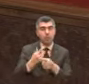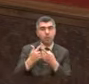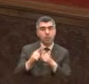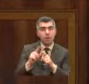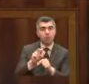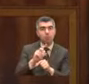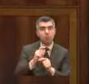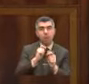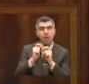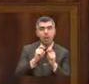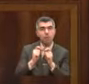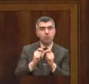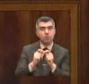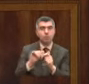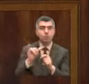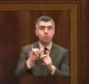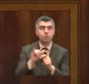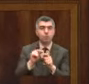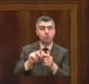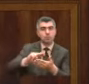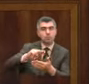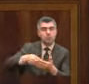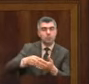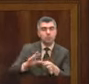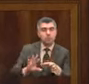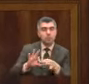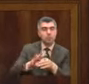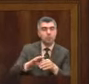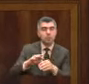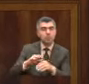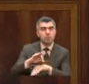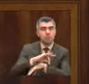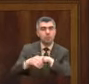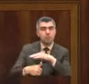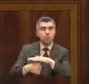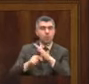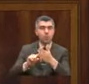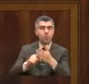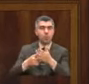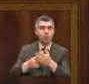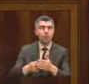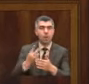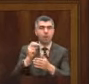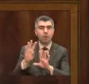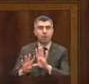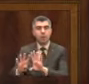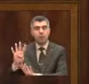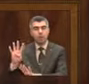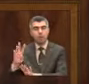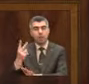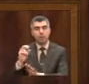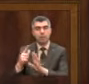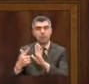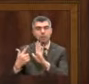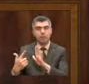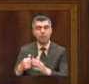الشق المتعلق عن مصير العقد الموقع بين الدولة والمكتب الوطني للكهرباء، كان بين 2014 و 2017،